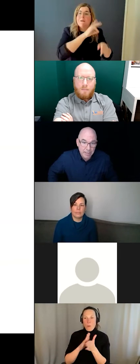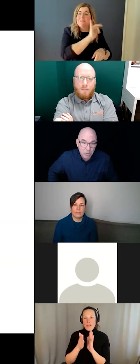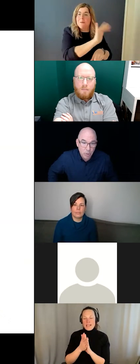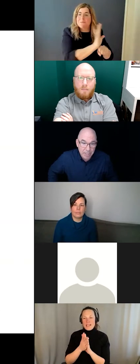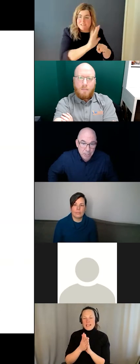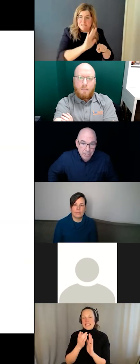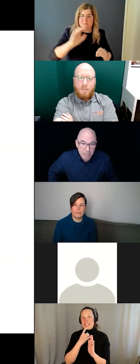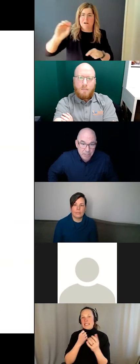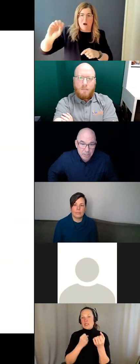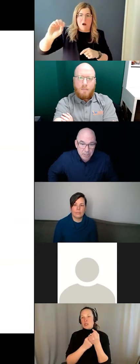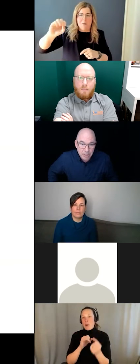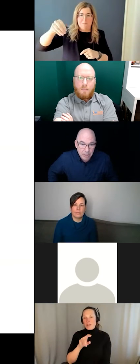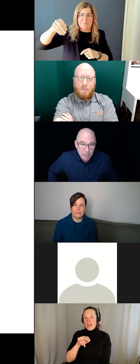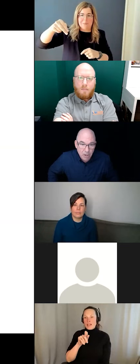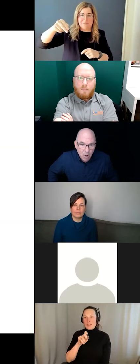par Intel.